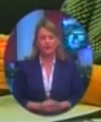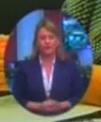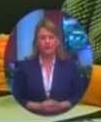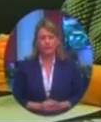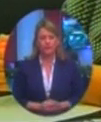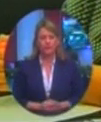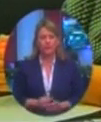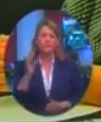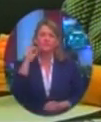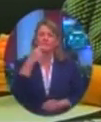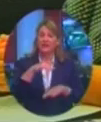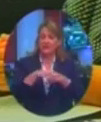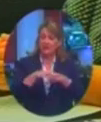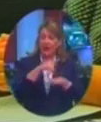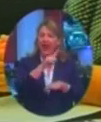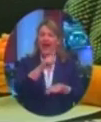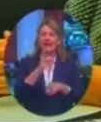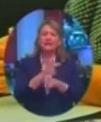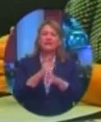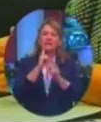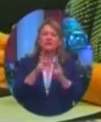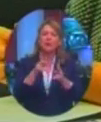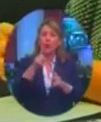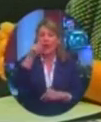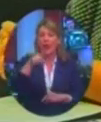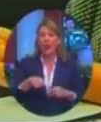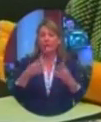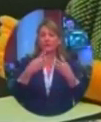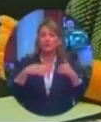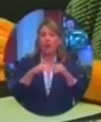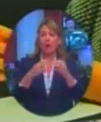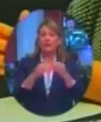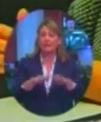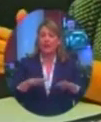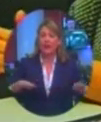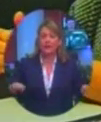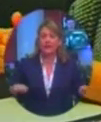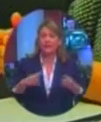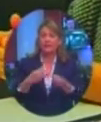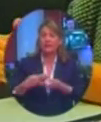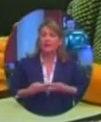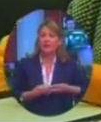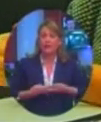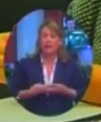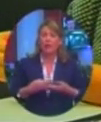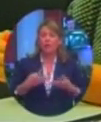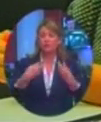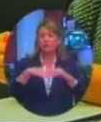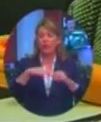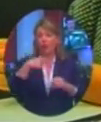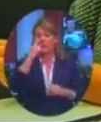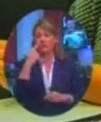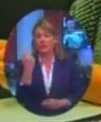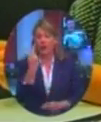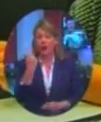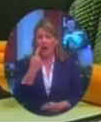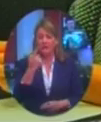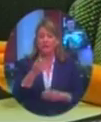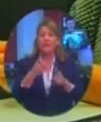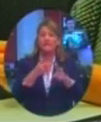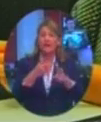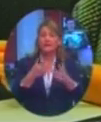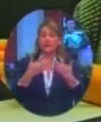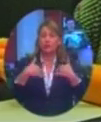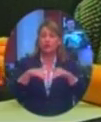סליחה, אתה לא תעשה צחוק על 1,000 משפחות עם ילדים, עם תינוקות חד-הוריות, משפחות שמפרנסות יחידות,